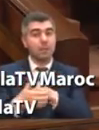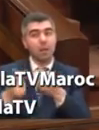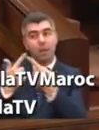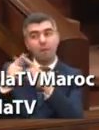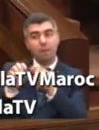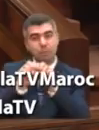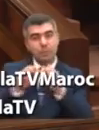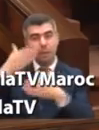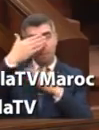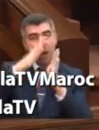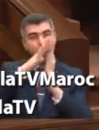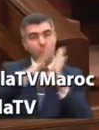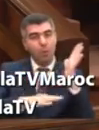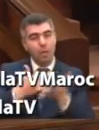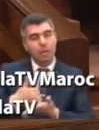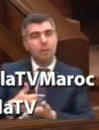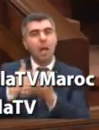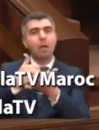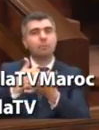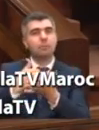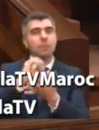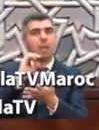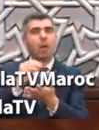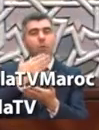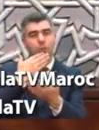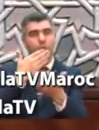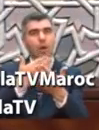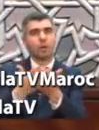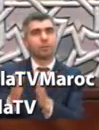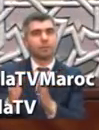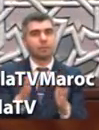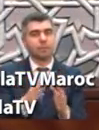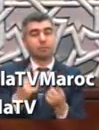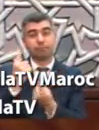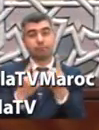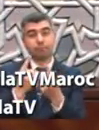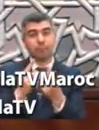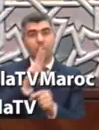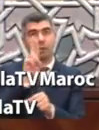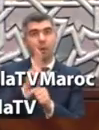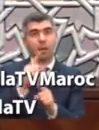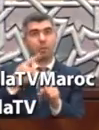النواحي. شكرا. من دعم إلى الإرشاد الفلاحي. شكرا سيدة النائبة. هل هناك تعقيبات إضافية؟